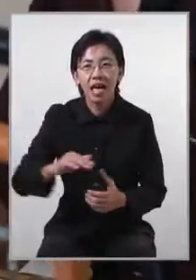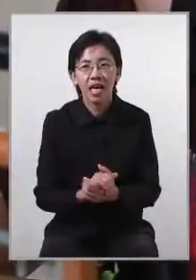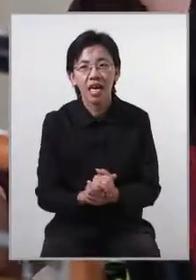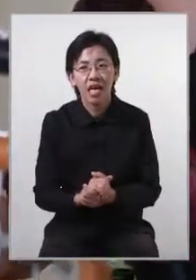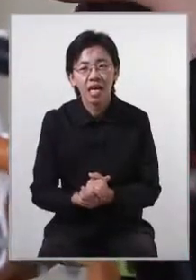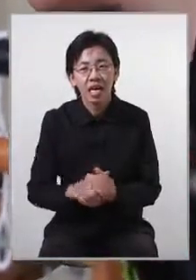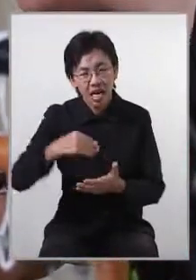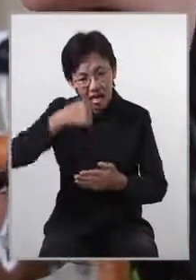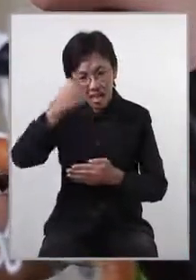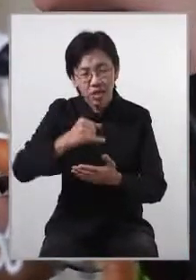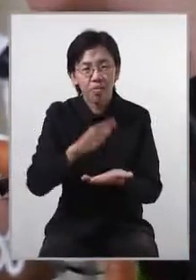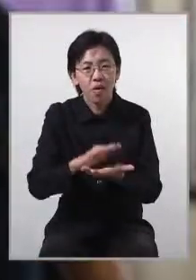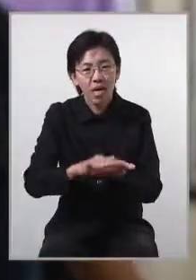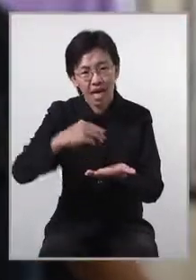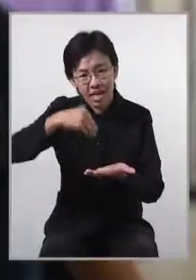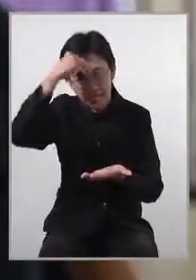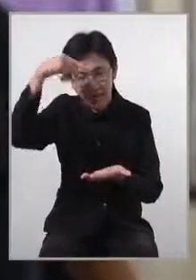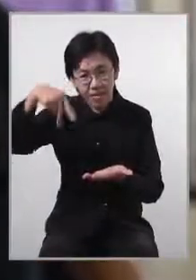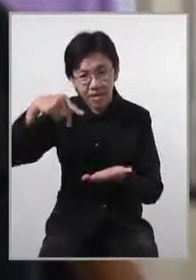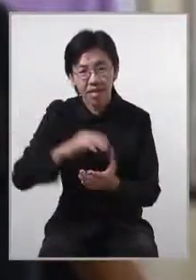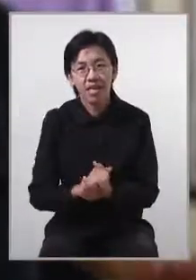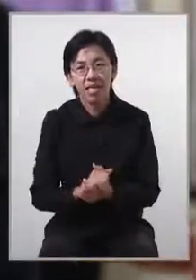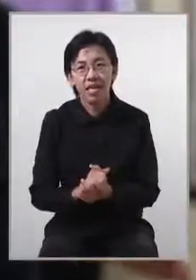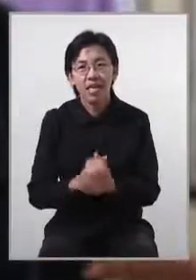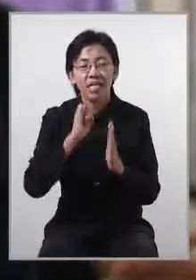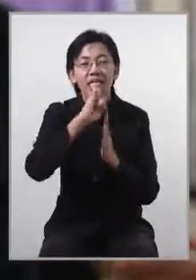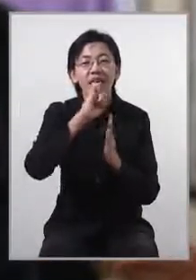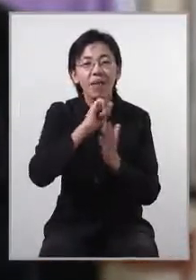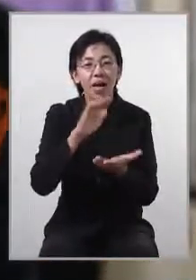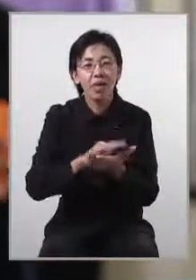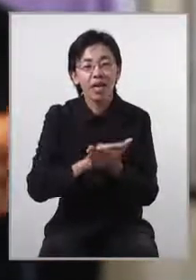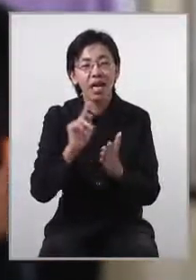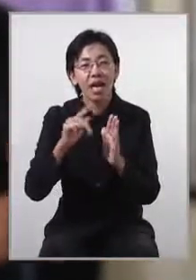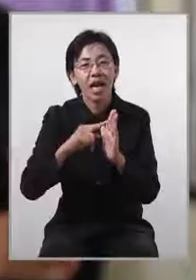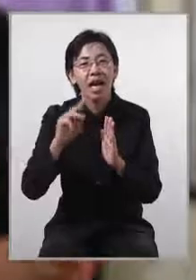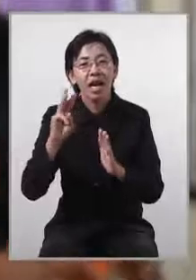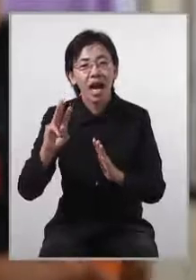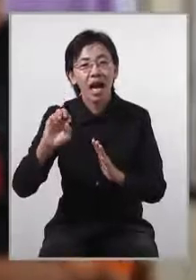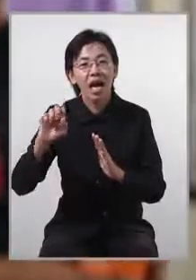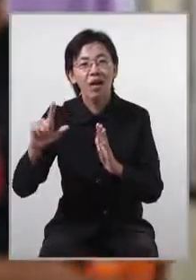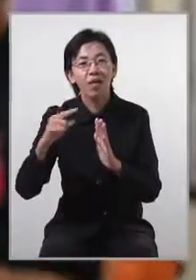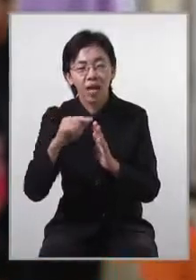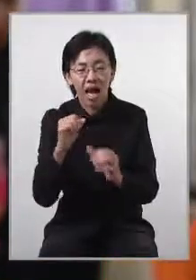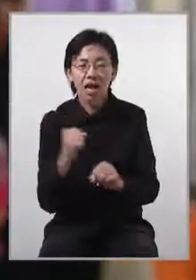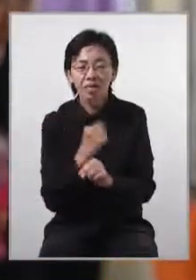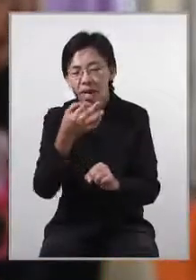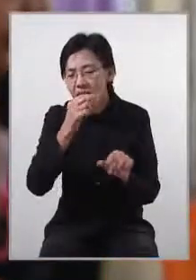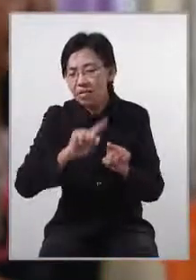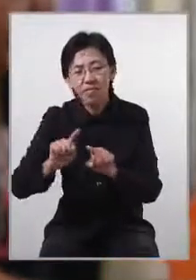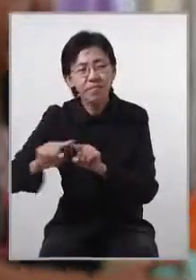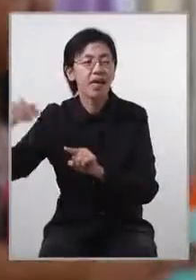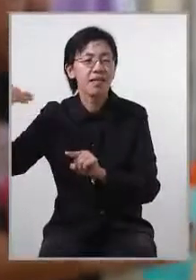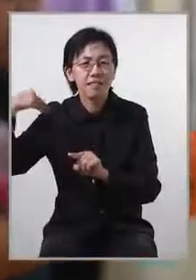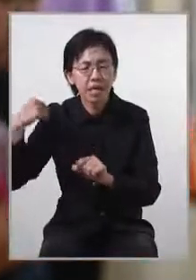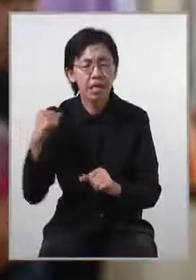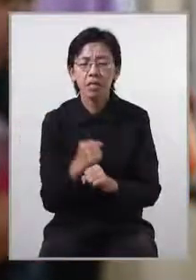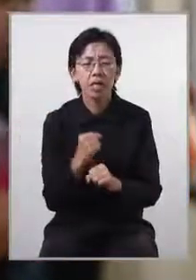เศษอย่างเชียงใหม่ก็เกิดเวลาอนุกูลก็ฝึกอาชีพมาเยอะแยะนะฮะแต่ก็ทำอะไรไม่ได้นะฮ